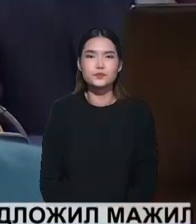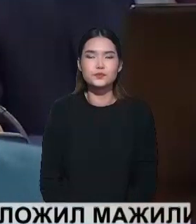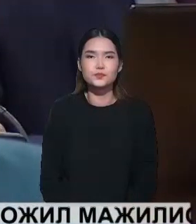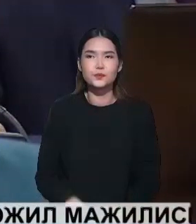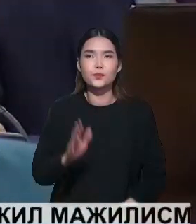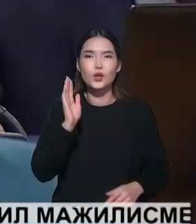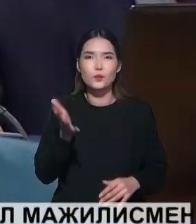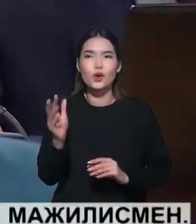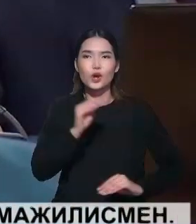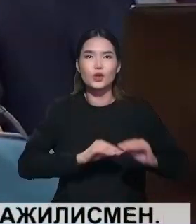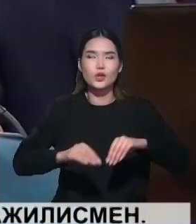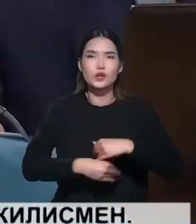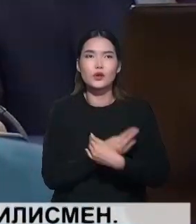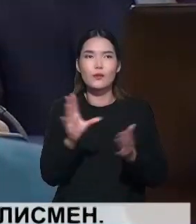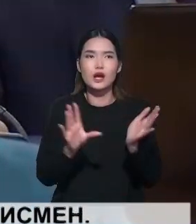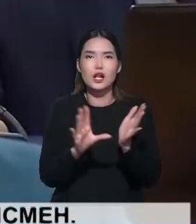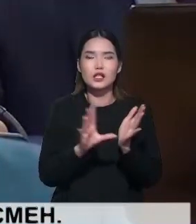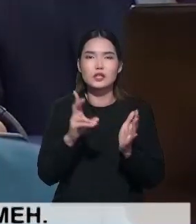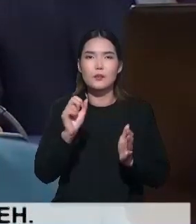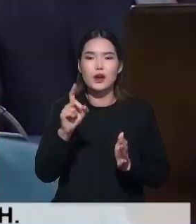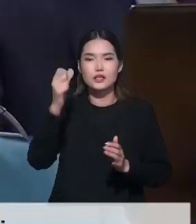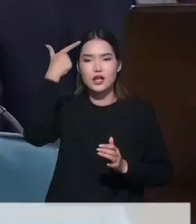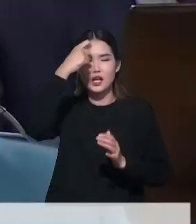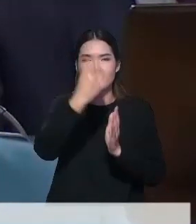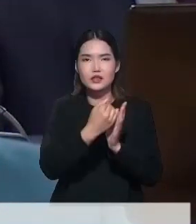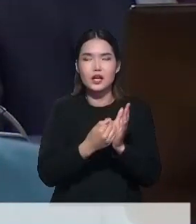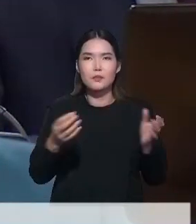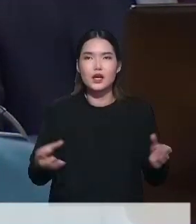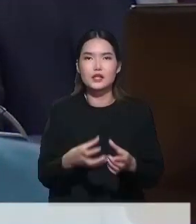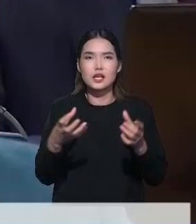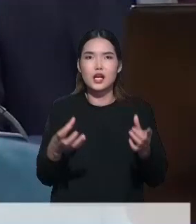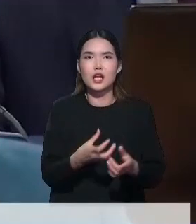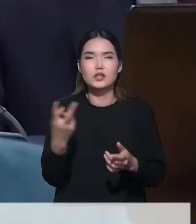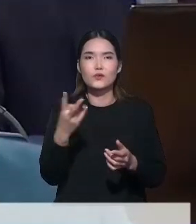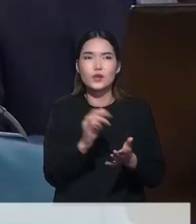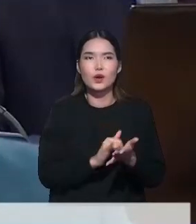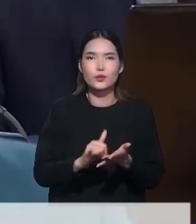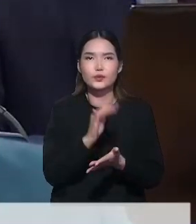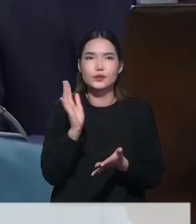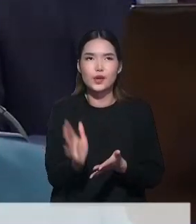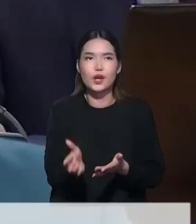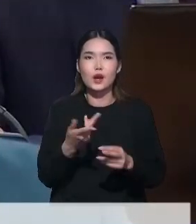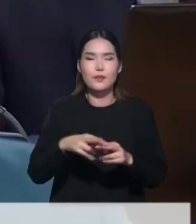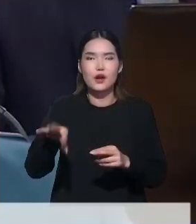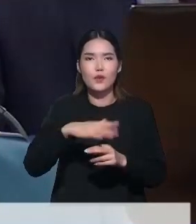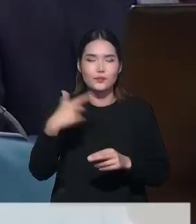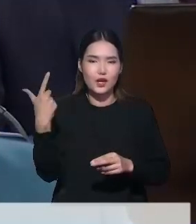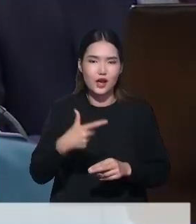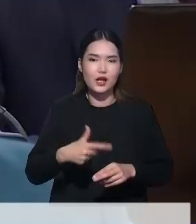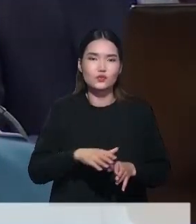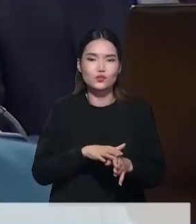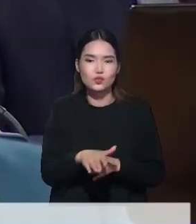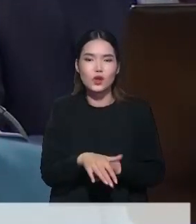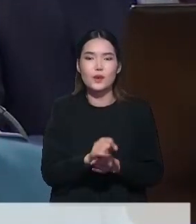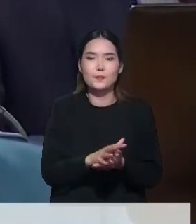Будет создана новая электронная база данных. Отбасыбанк сохранится в системе банка 2-го уровня и обязательного гарантирования депозитов. Также будет